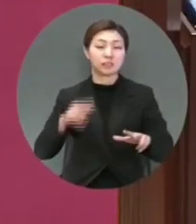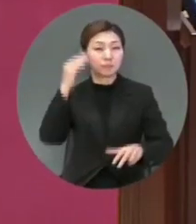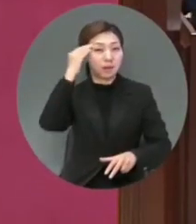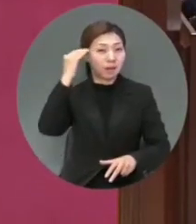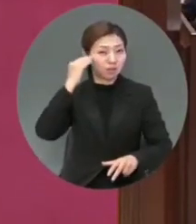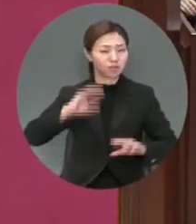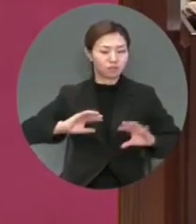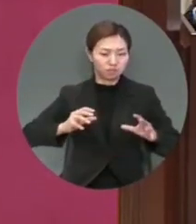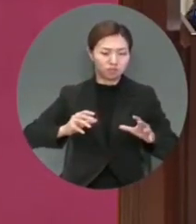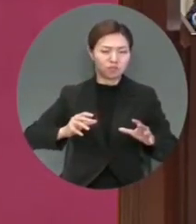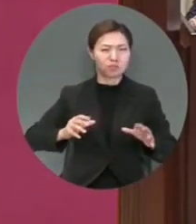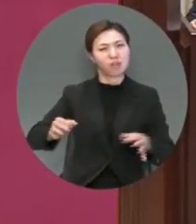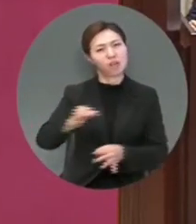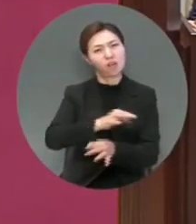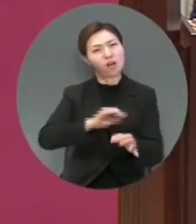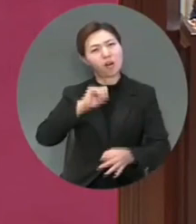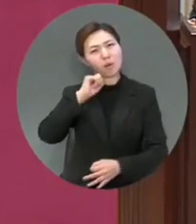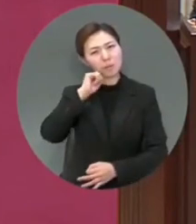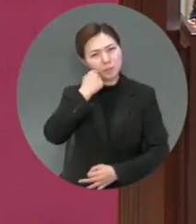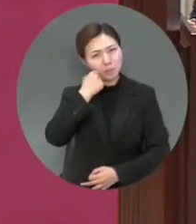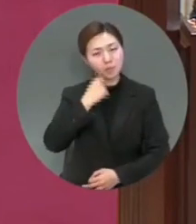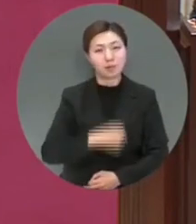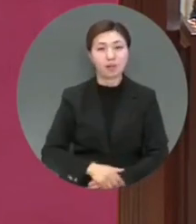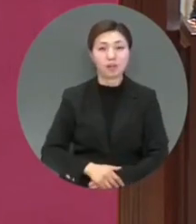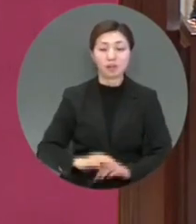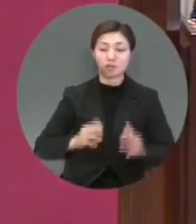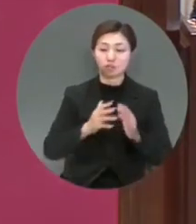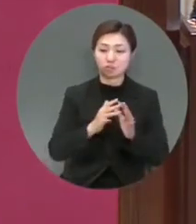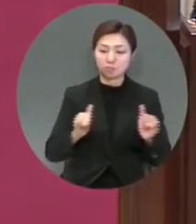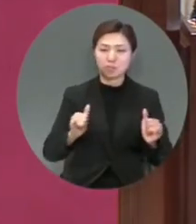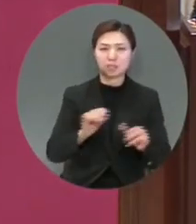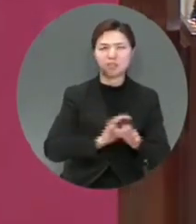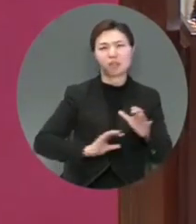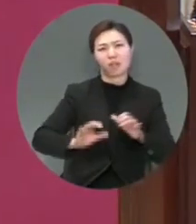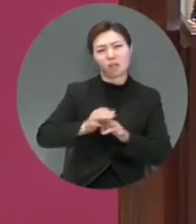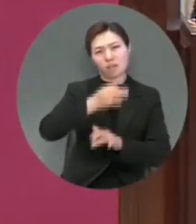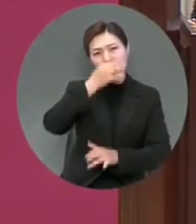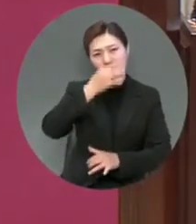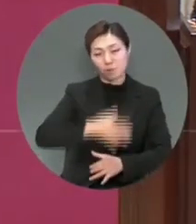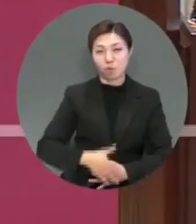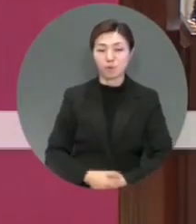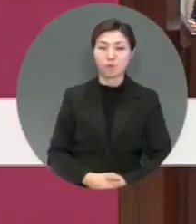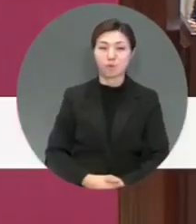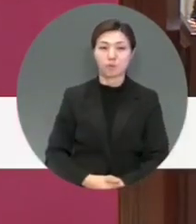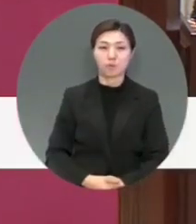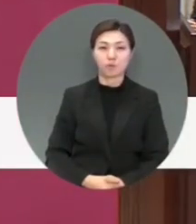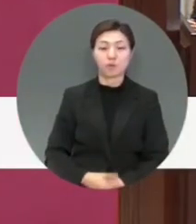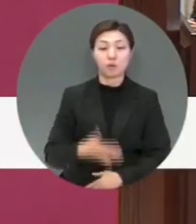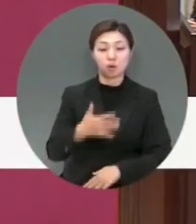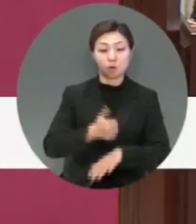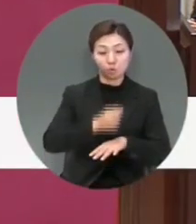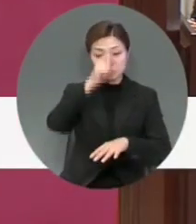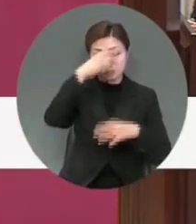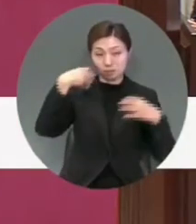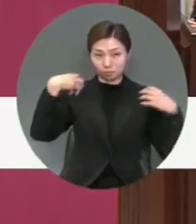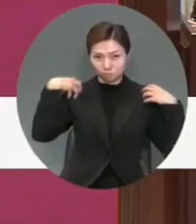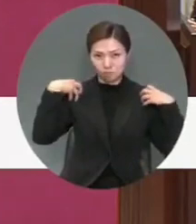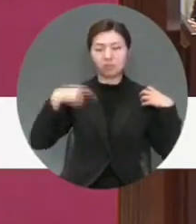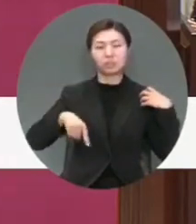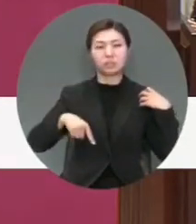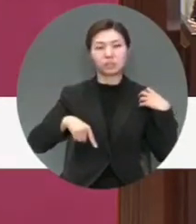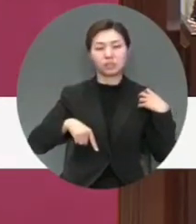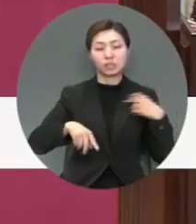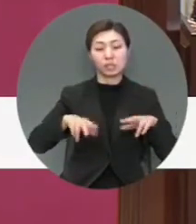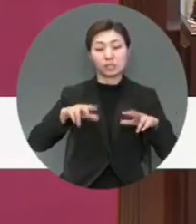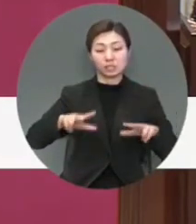어려움은 가중되고 있습니다. 이에 정부는 각별한 경각심을 가지고 거시경제